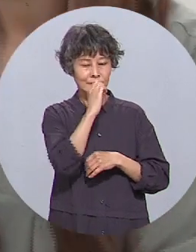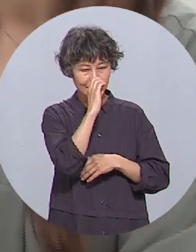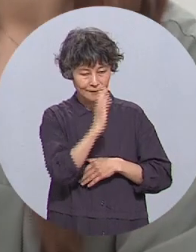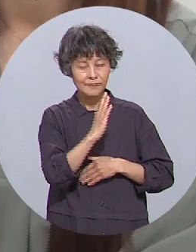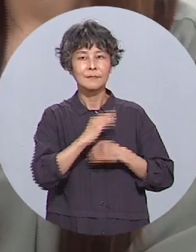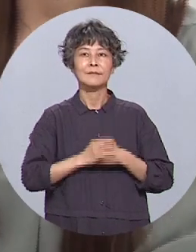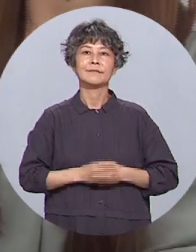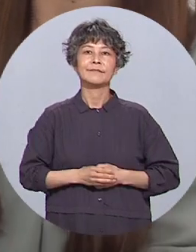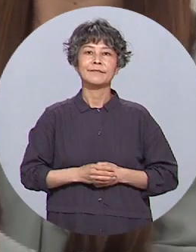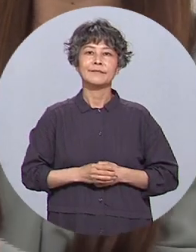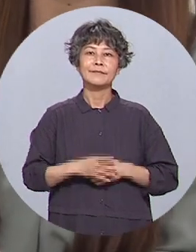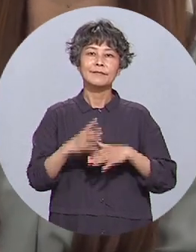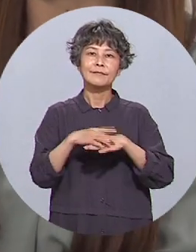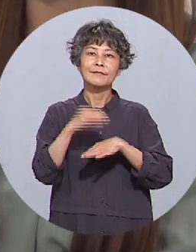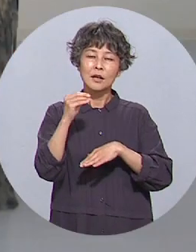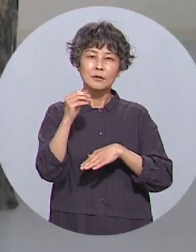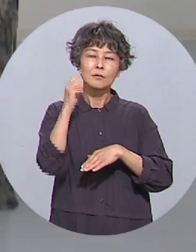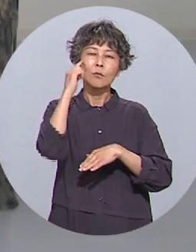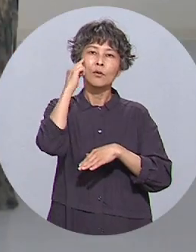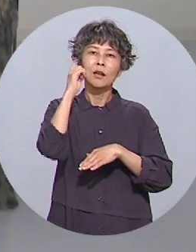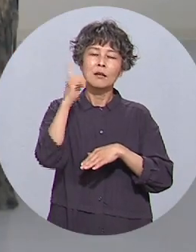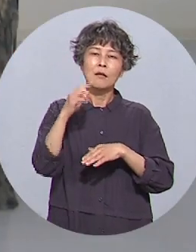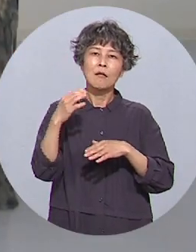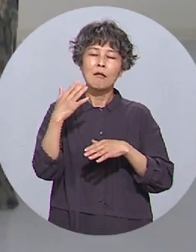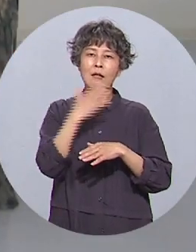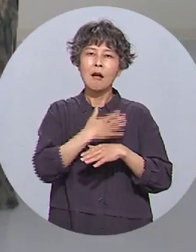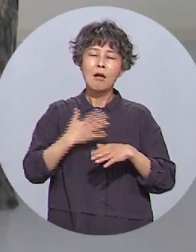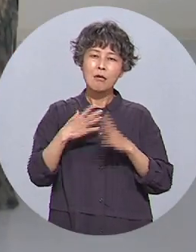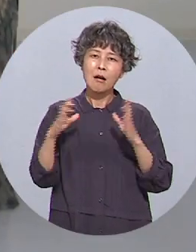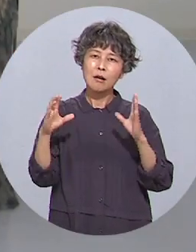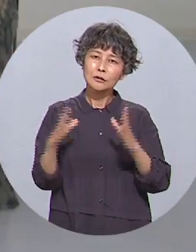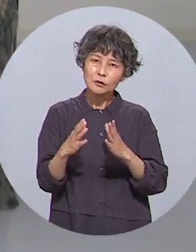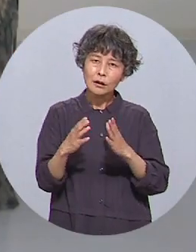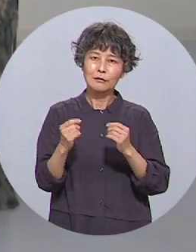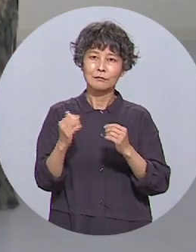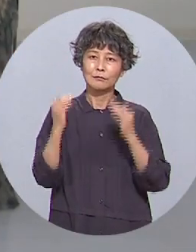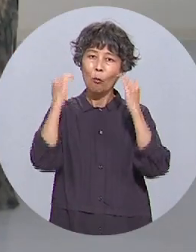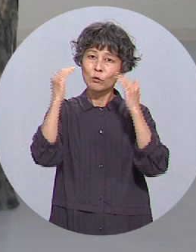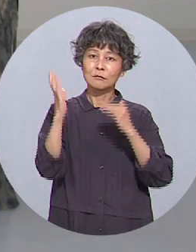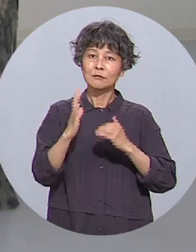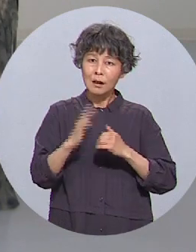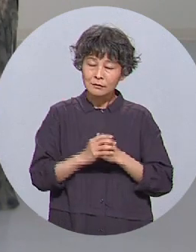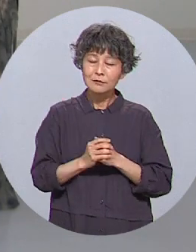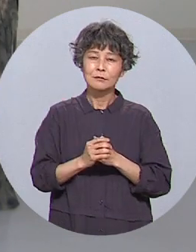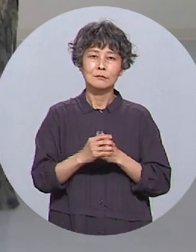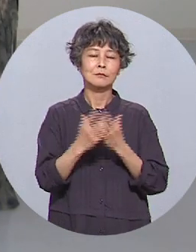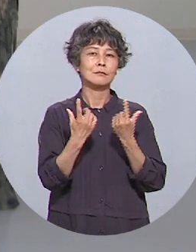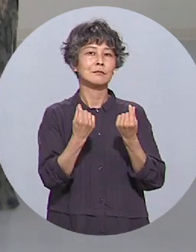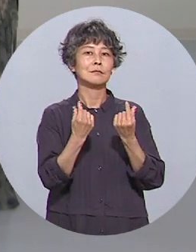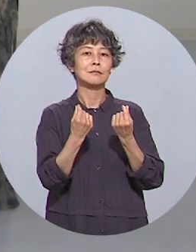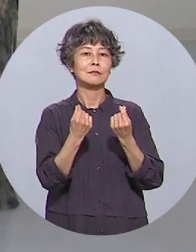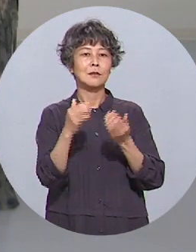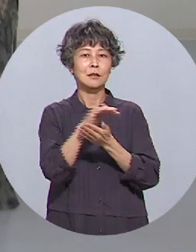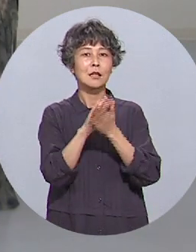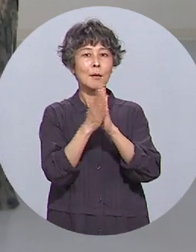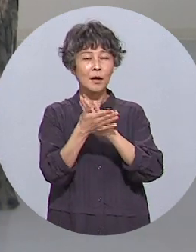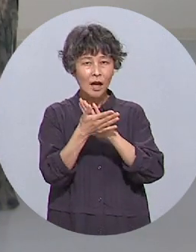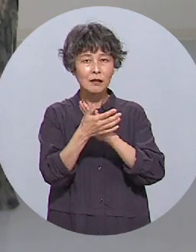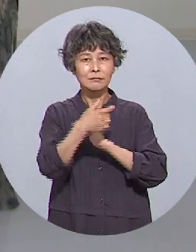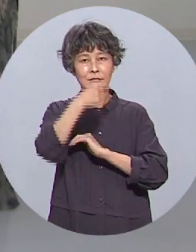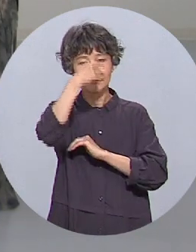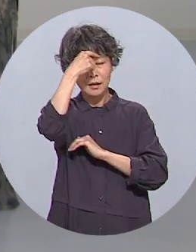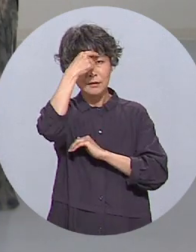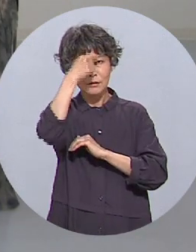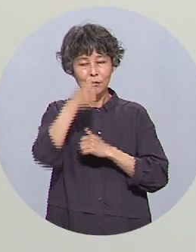願いします。 まず思ったのが小柄ですよね、はい、 よく言われます、うん、埼玉県警受けた時も